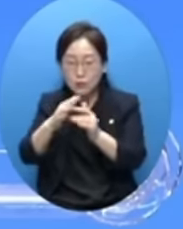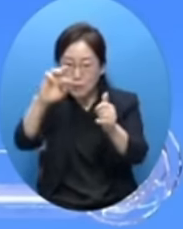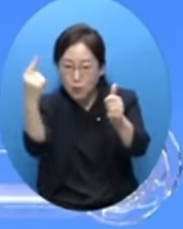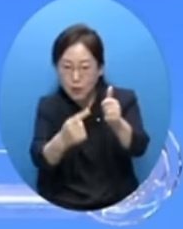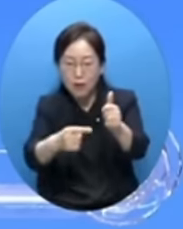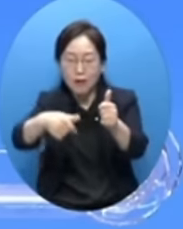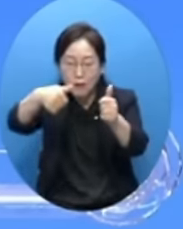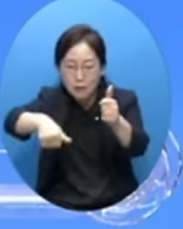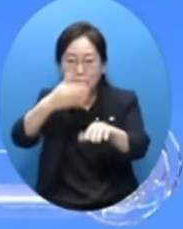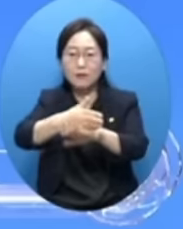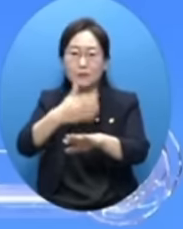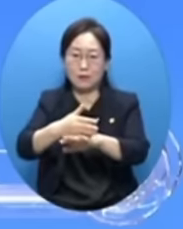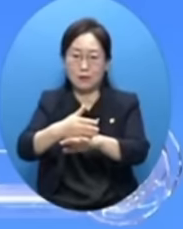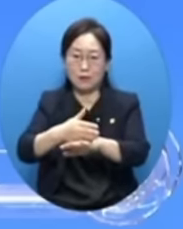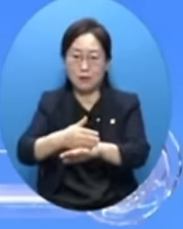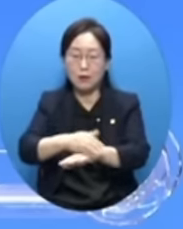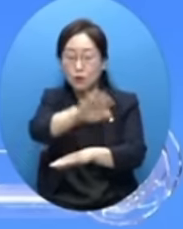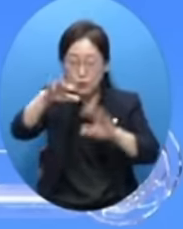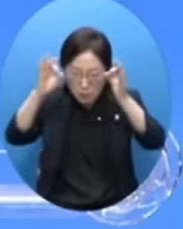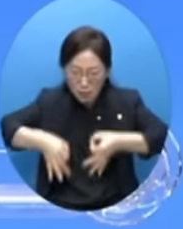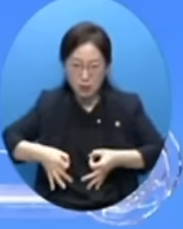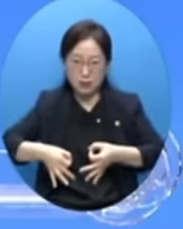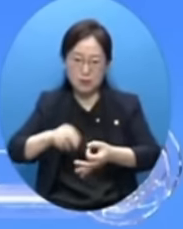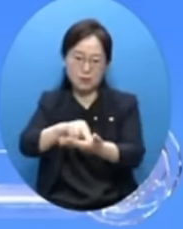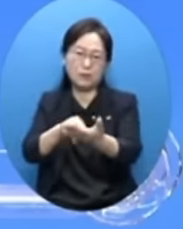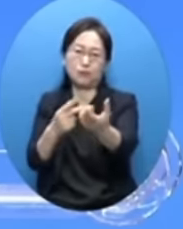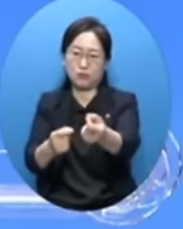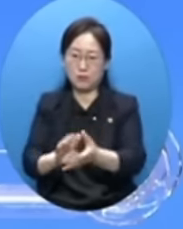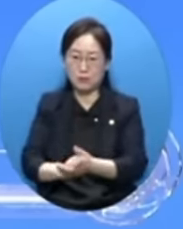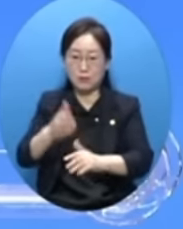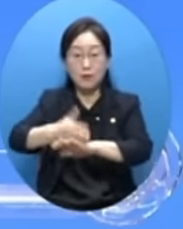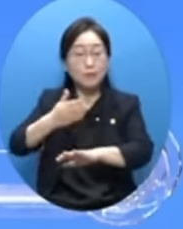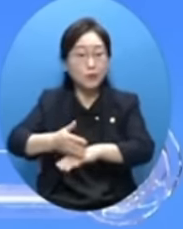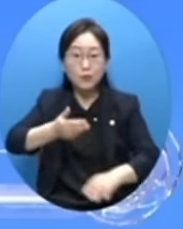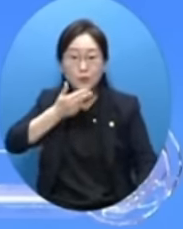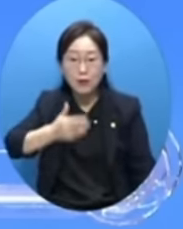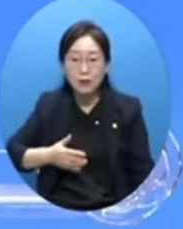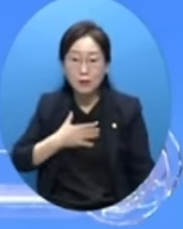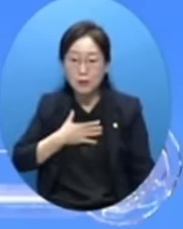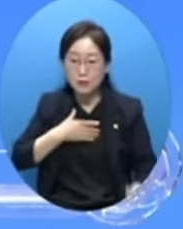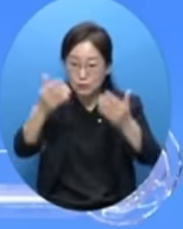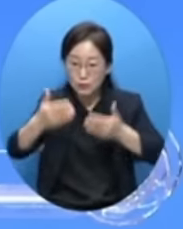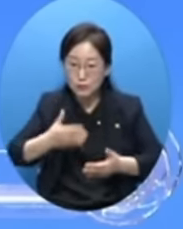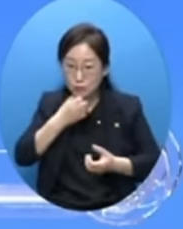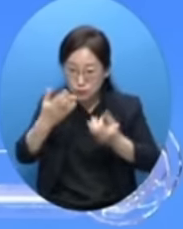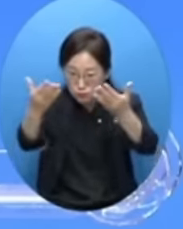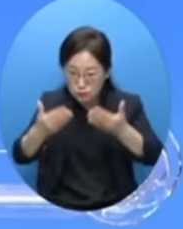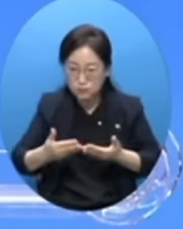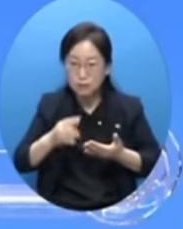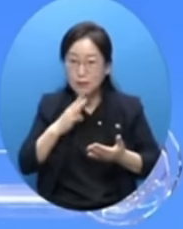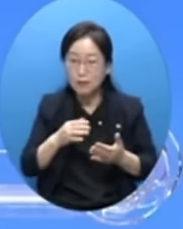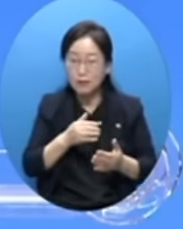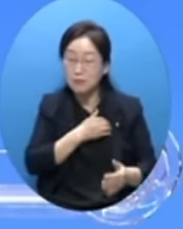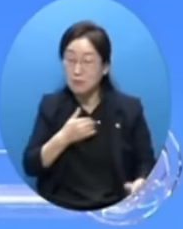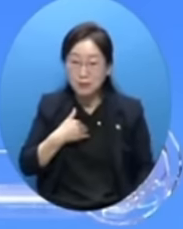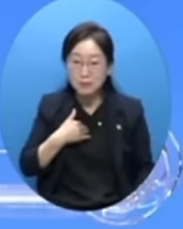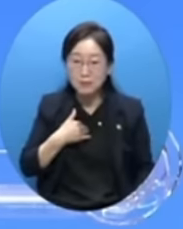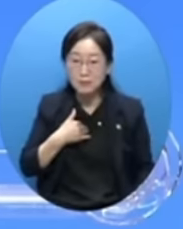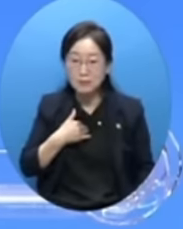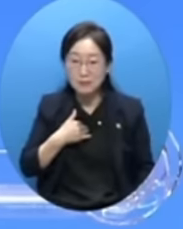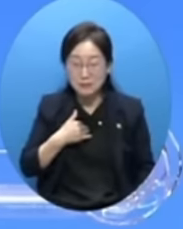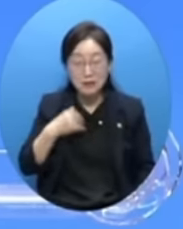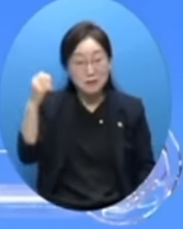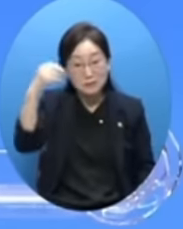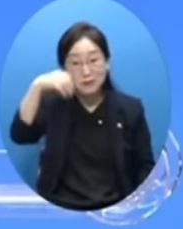받아 여기까지 왔는데 감사하지 않고 내 주신 축복에만 그냥 취해서 거기에